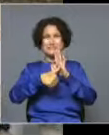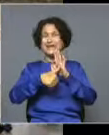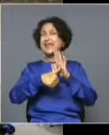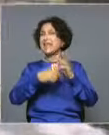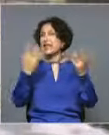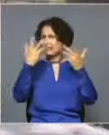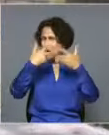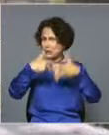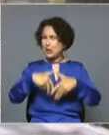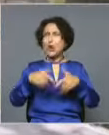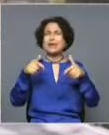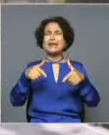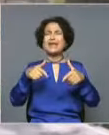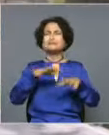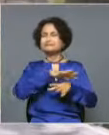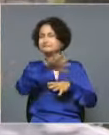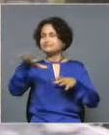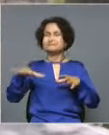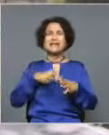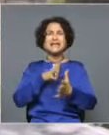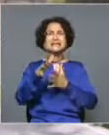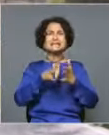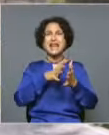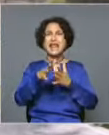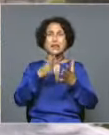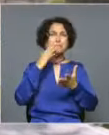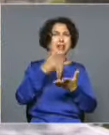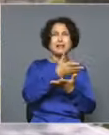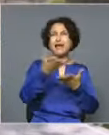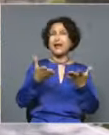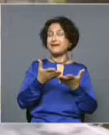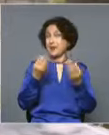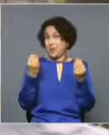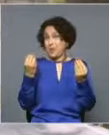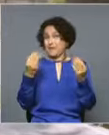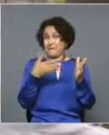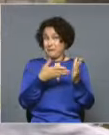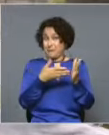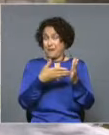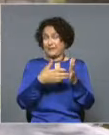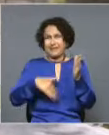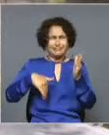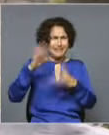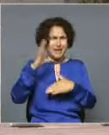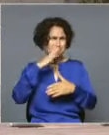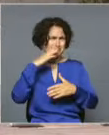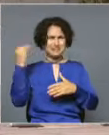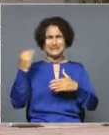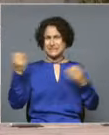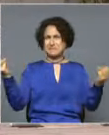сред населението на България. И какъв по-хубав повод за това от най-българския празник 24